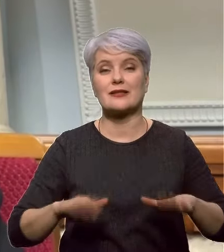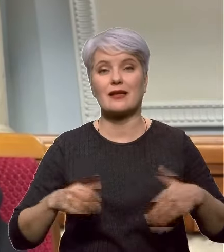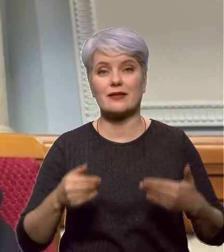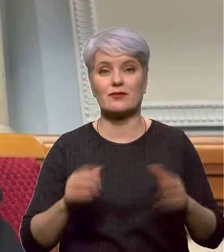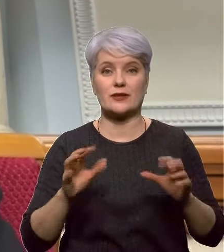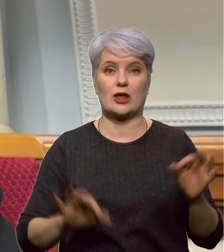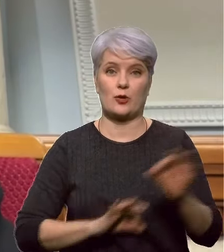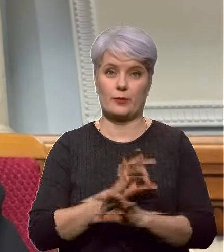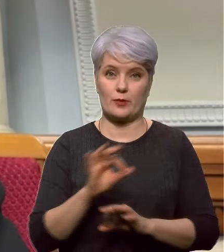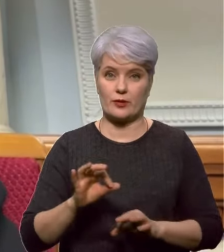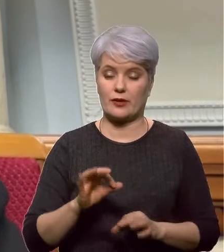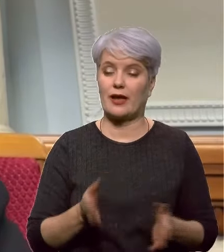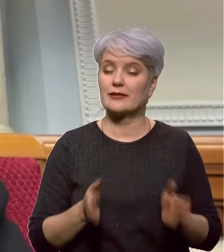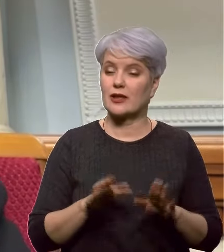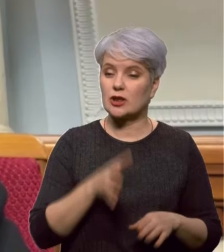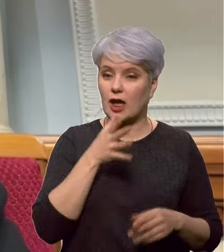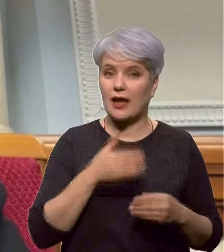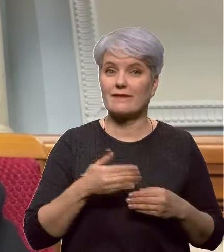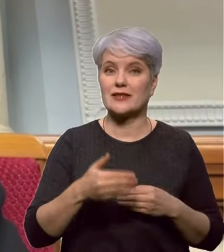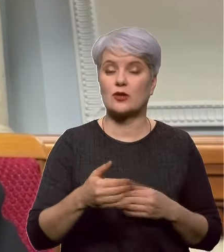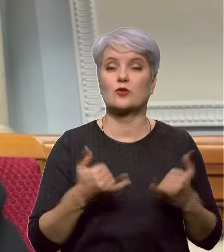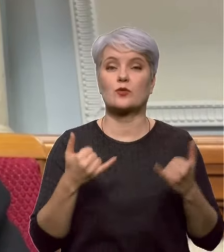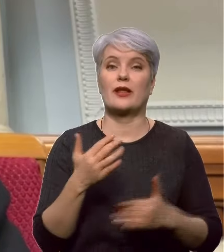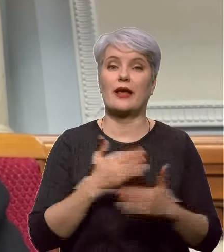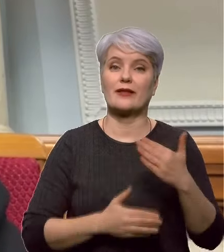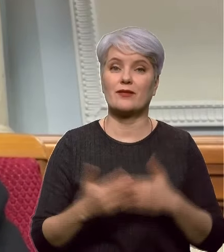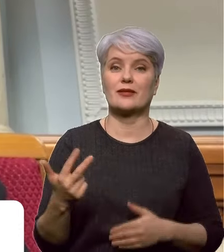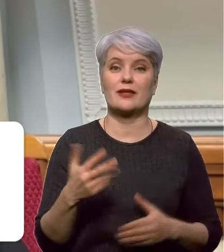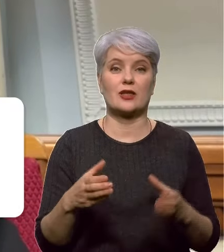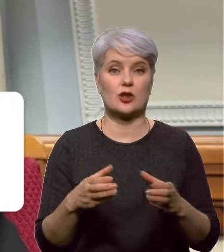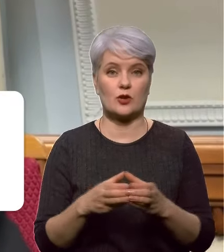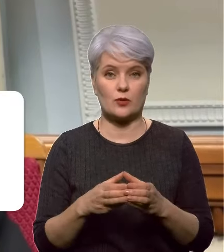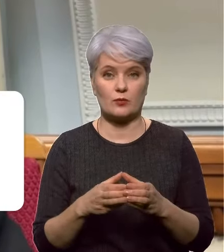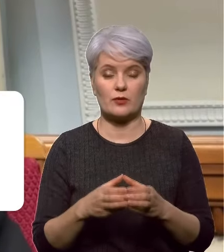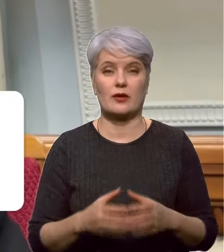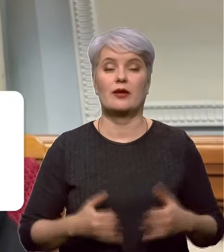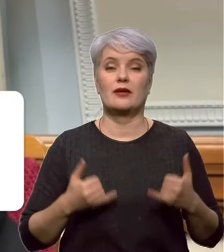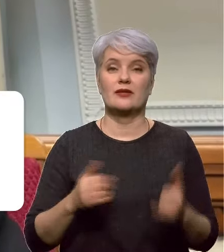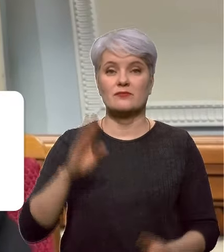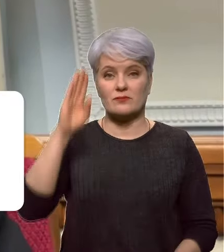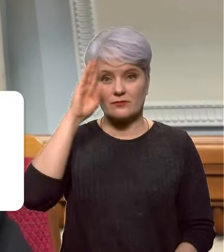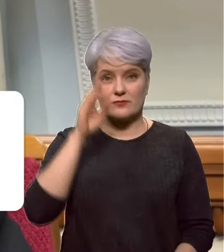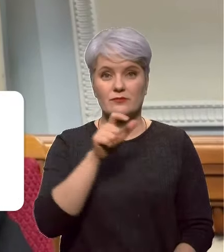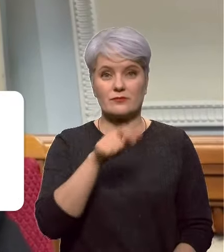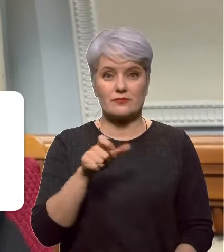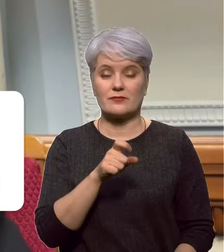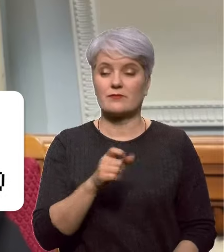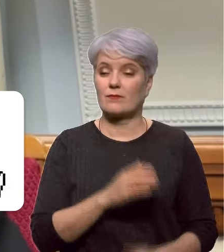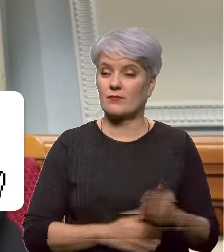законопроекту мого, а саме залишити відстрочку для інвалідів третьої групи, в тому числі для чоловіків осіб з